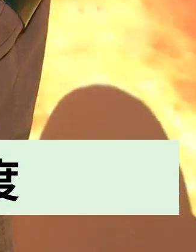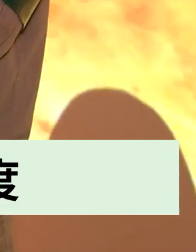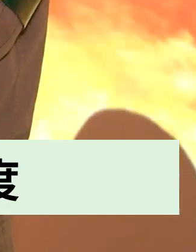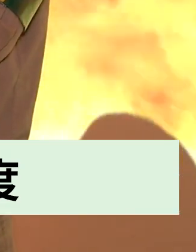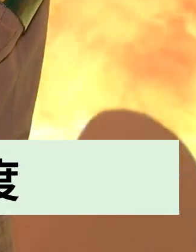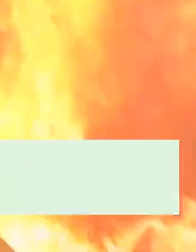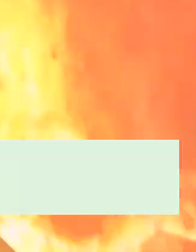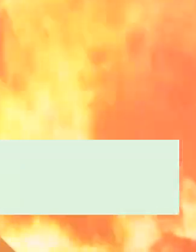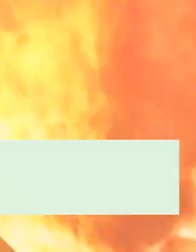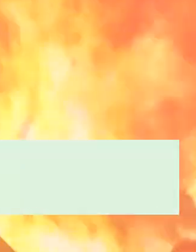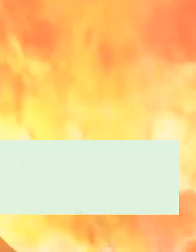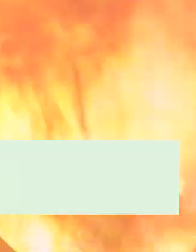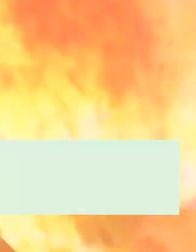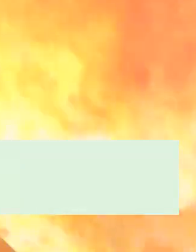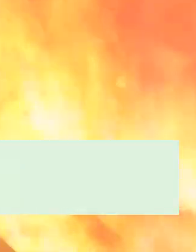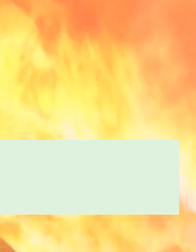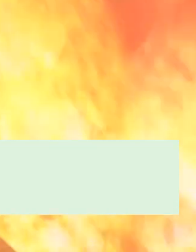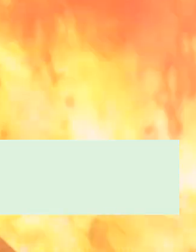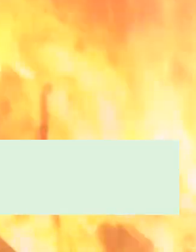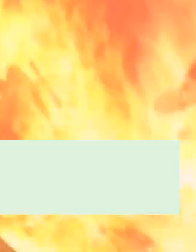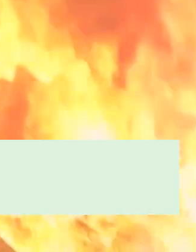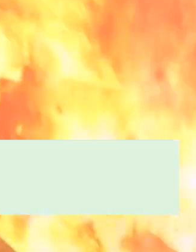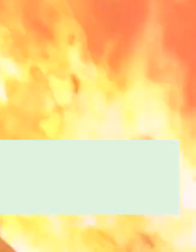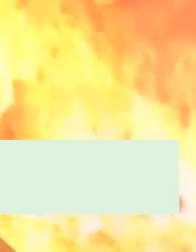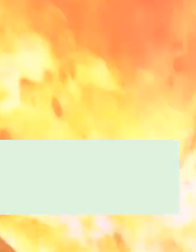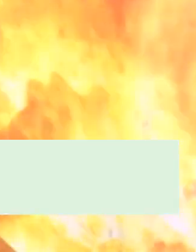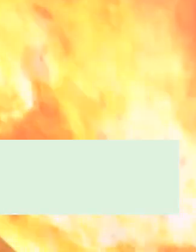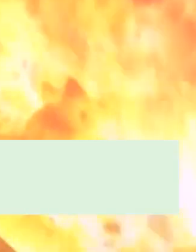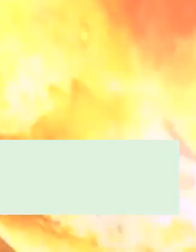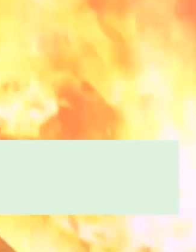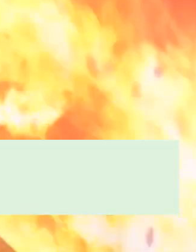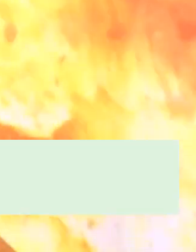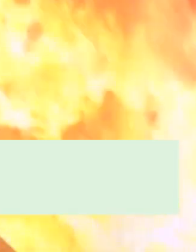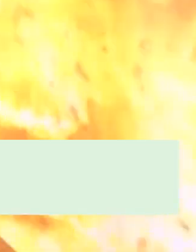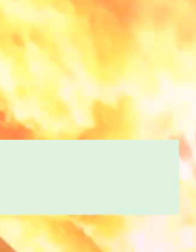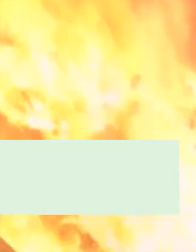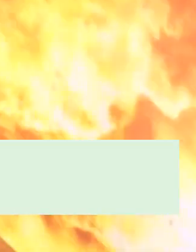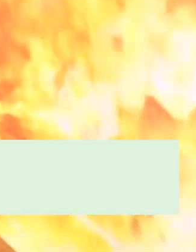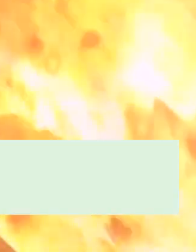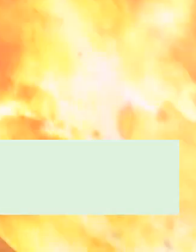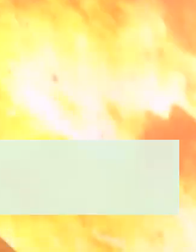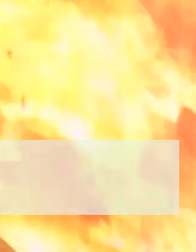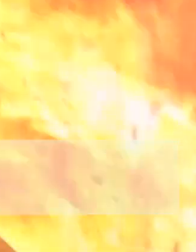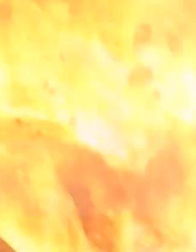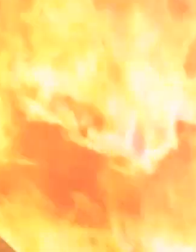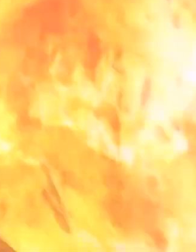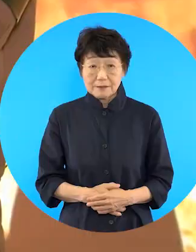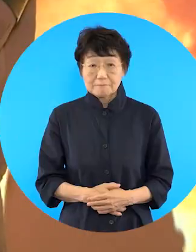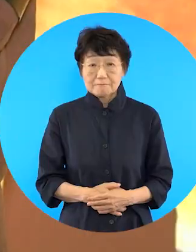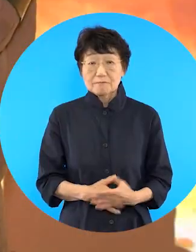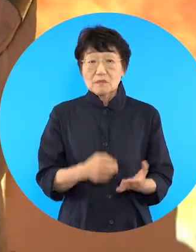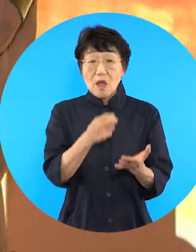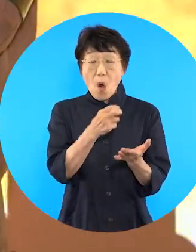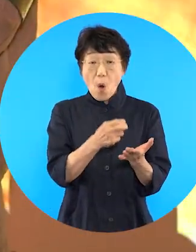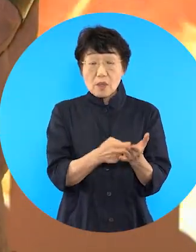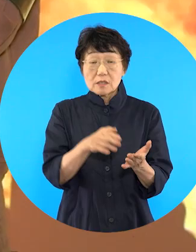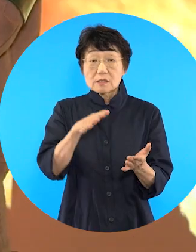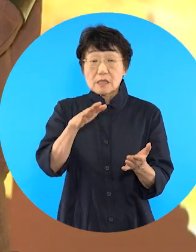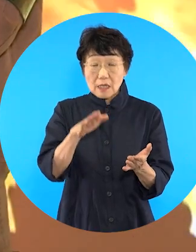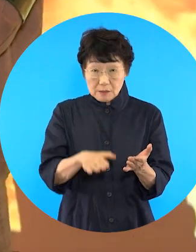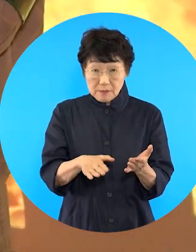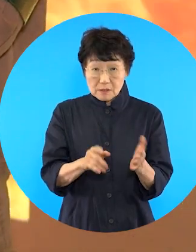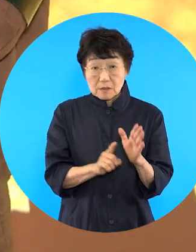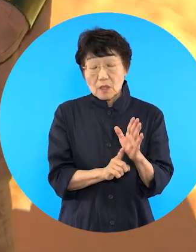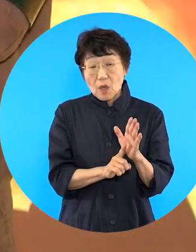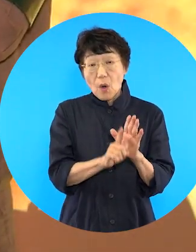は残念、3番の800度になっています。 800度なんですね。 はい、800度以